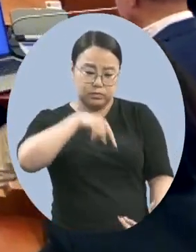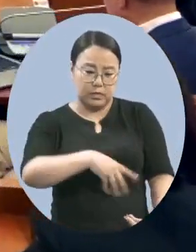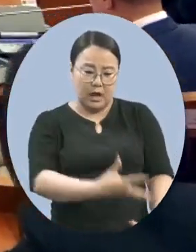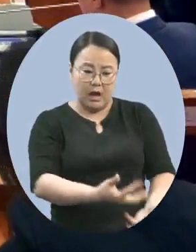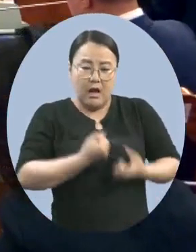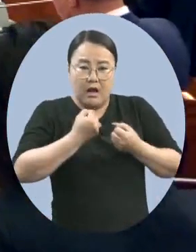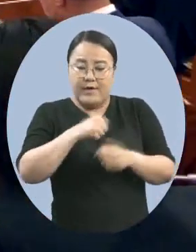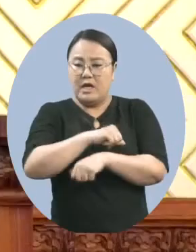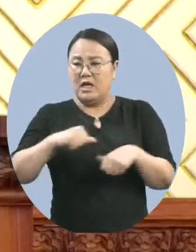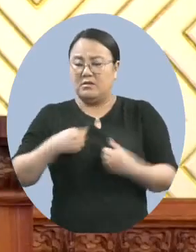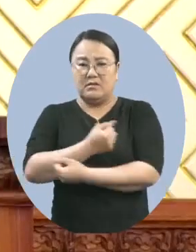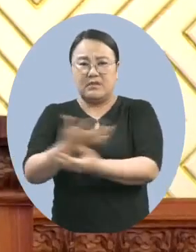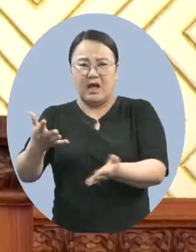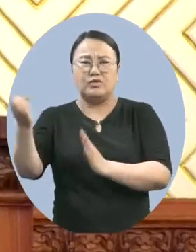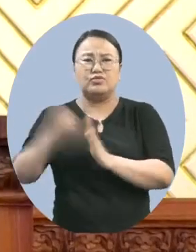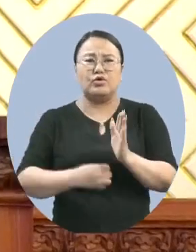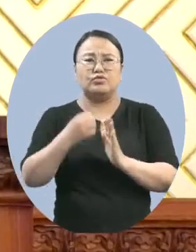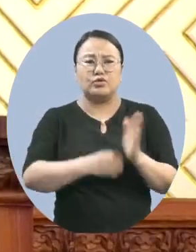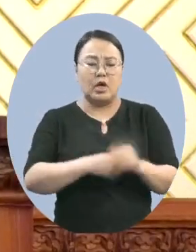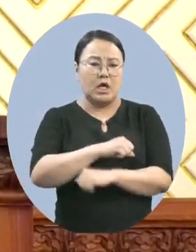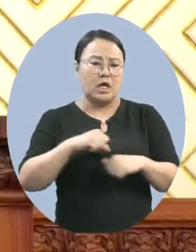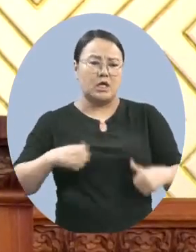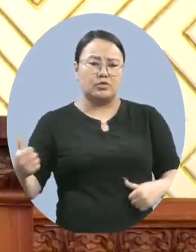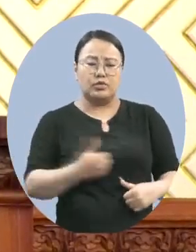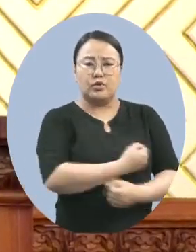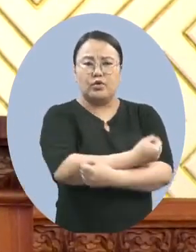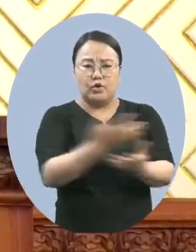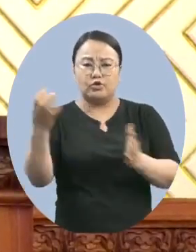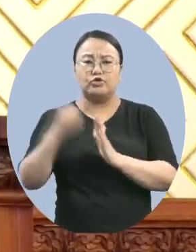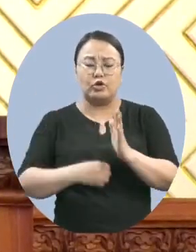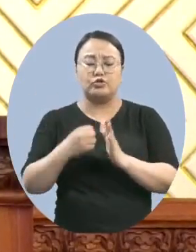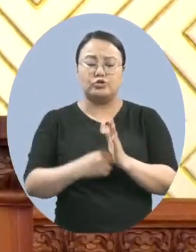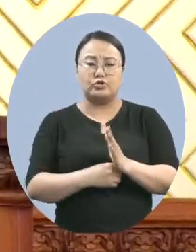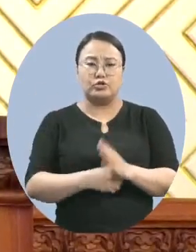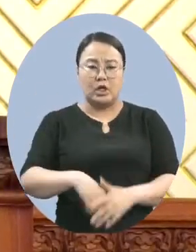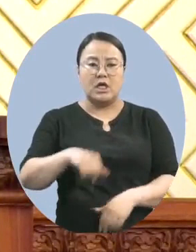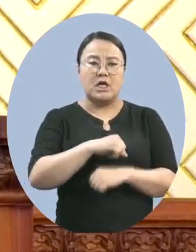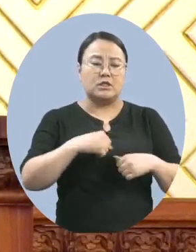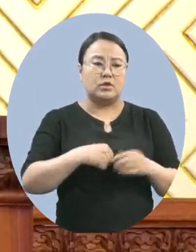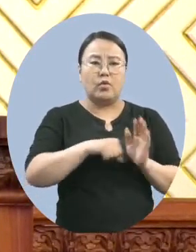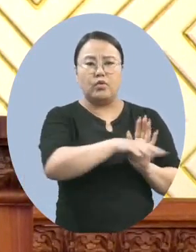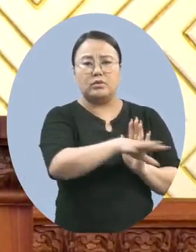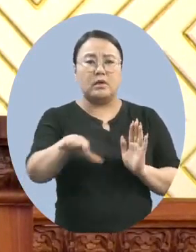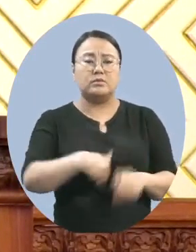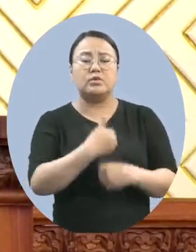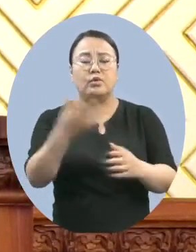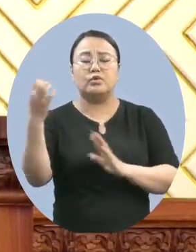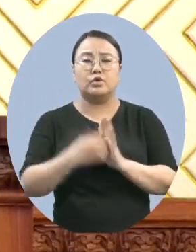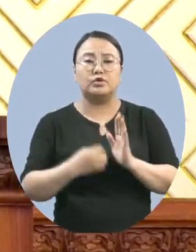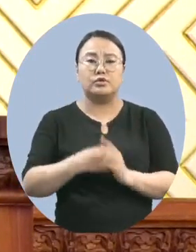иргэдээ хүтээж явах шаардлагатай байна. Иргэн бүрийн хүртэх ёстой эх орны гişигийг ард иргэдээ хүтээмжтэй болгоё